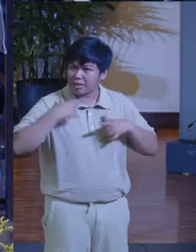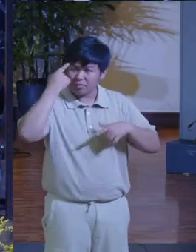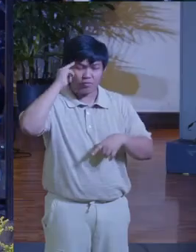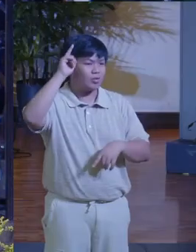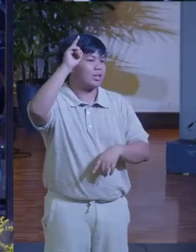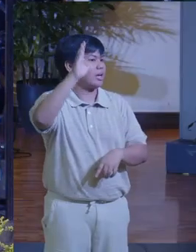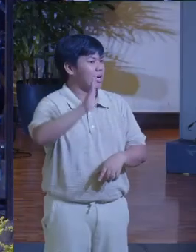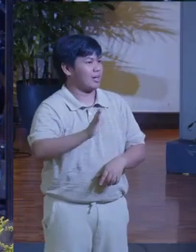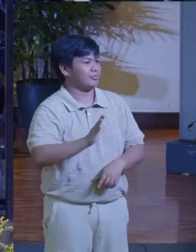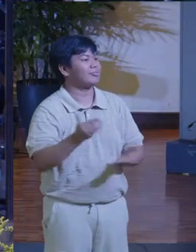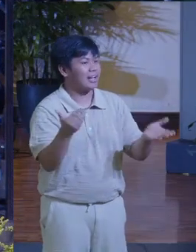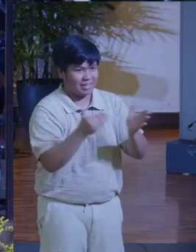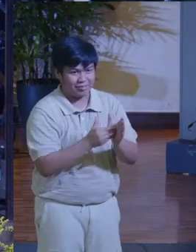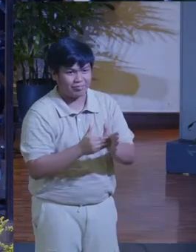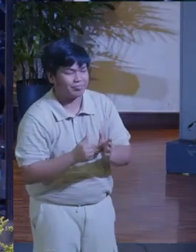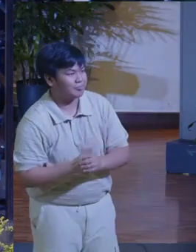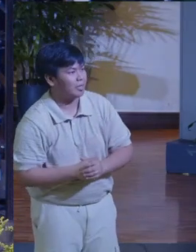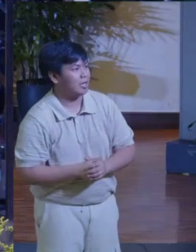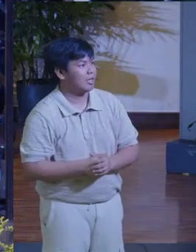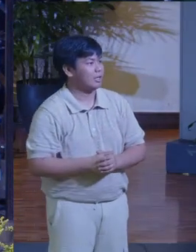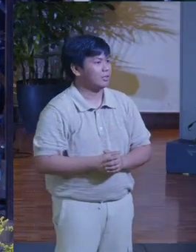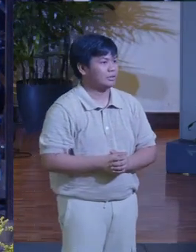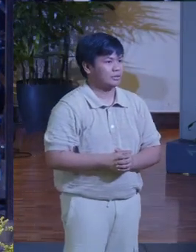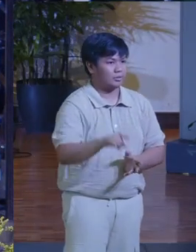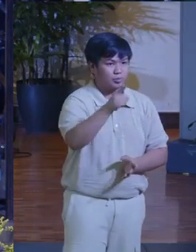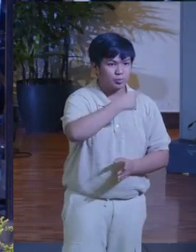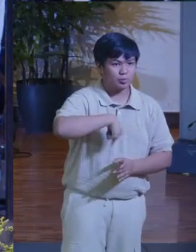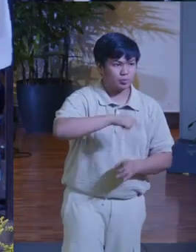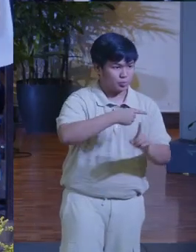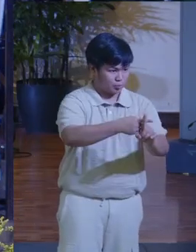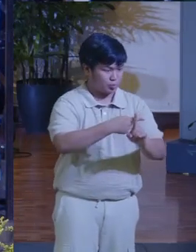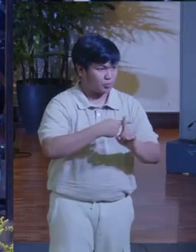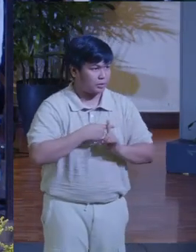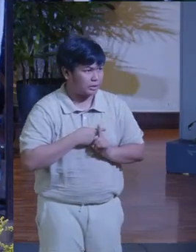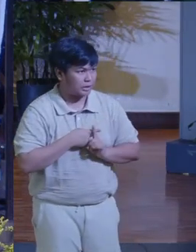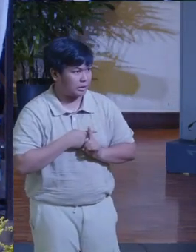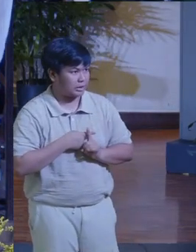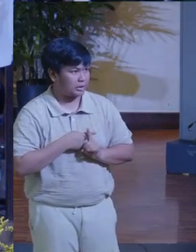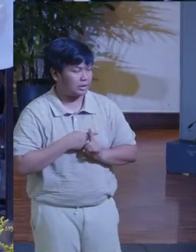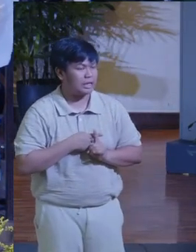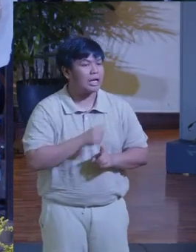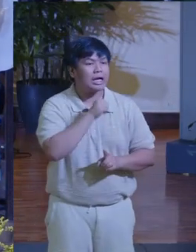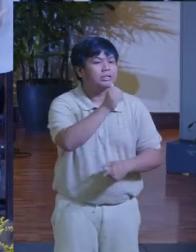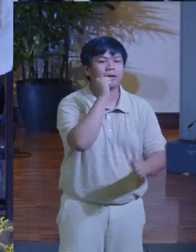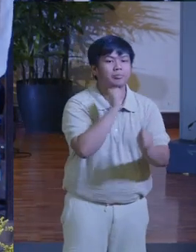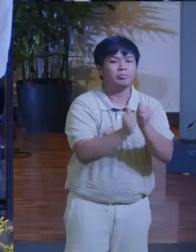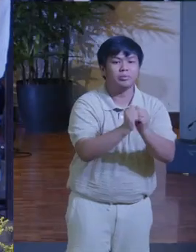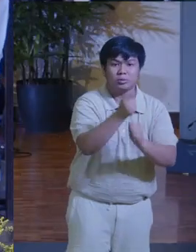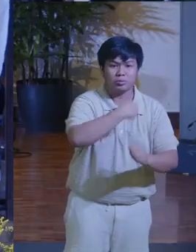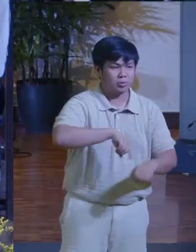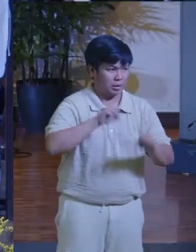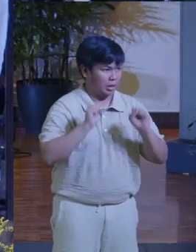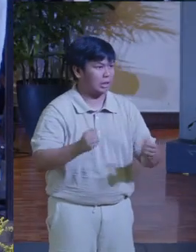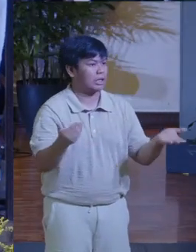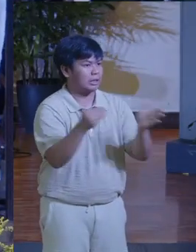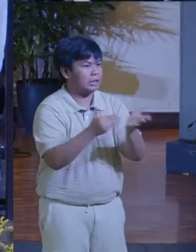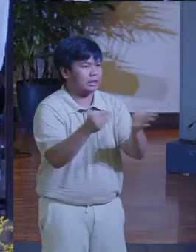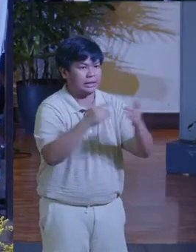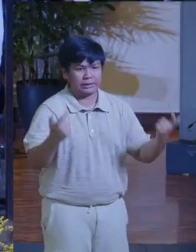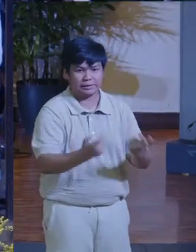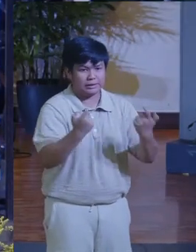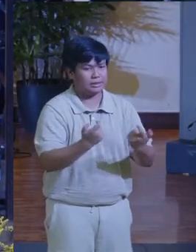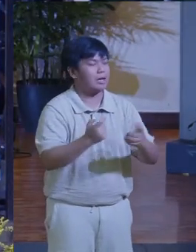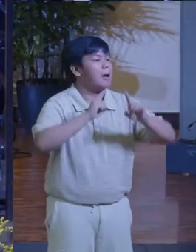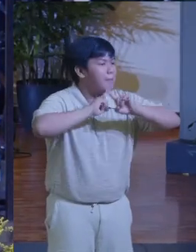sa Kanya. Uulitin ko, ang pagiging matuwid kay Kristo Jesus ay hindi kalayaan na magkasala,